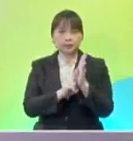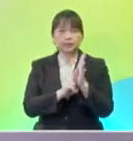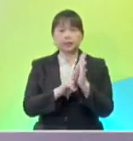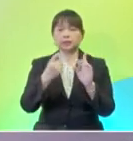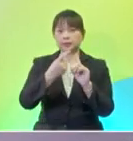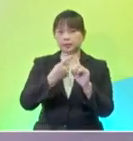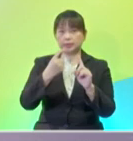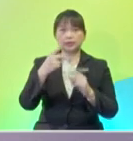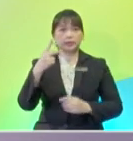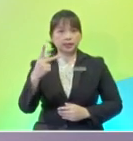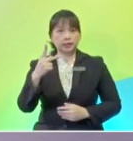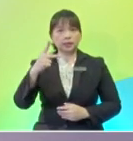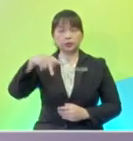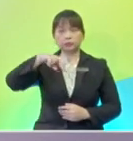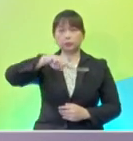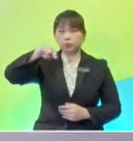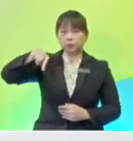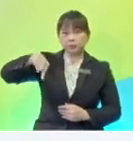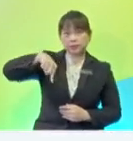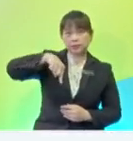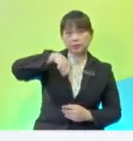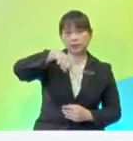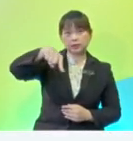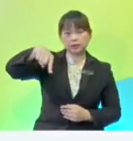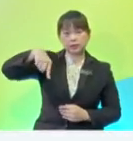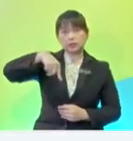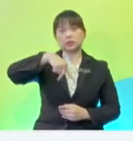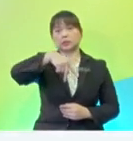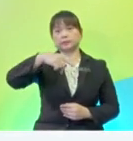pusing baik Kalau contohnya ke itu duduk sini oke